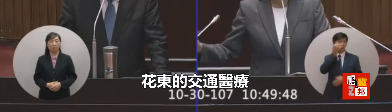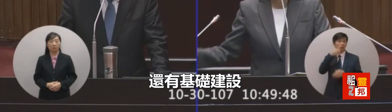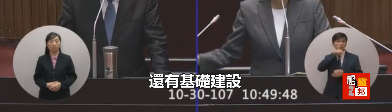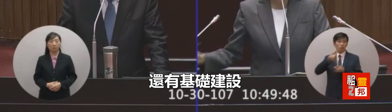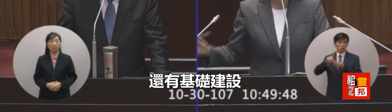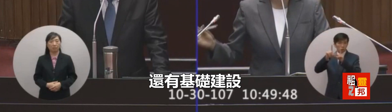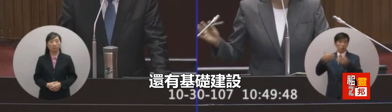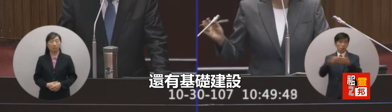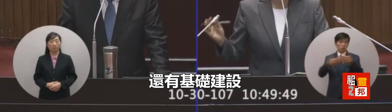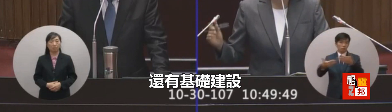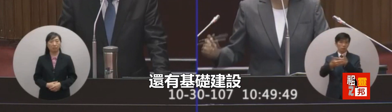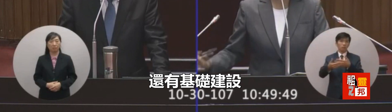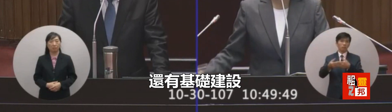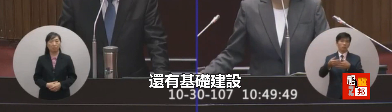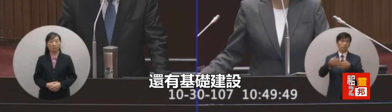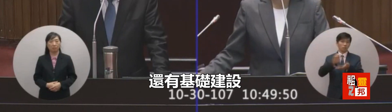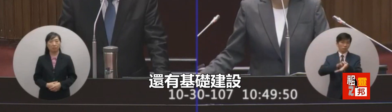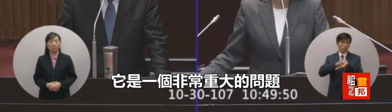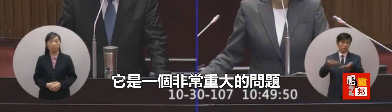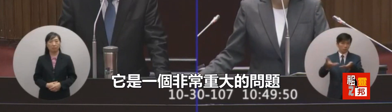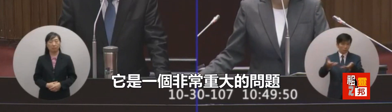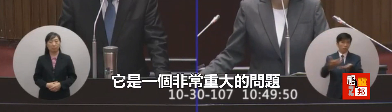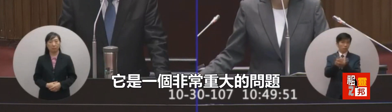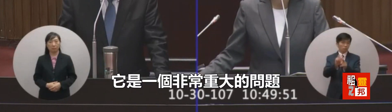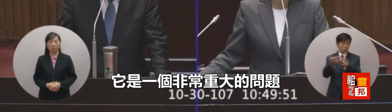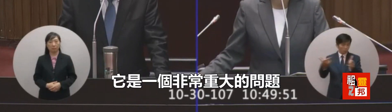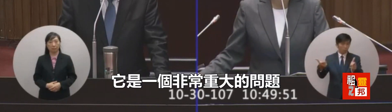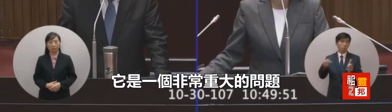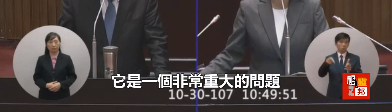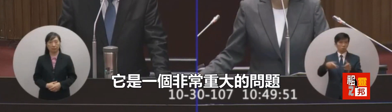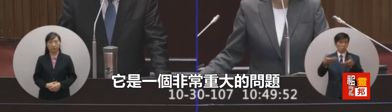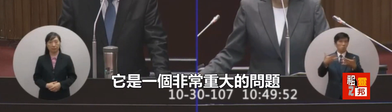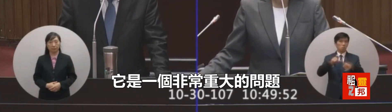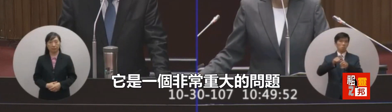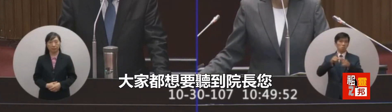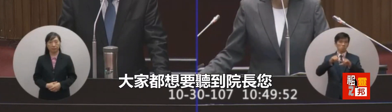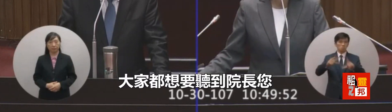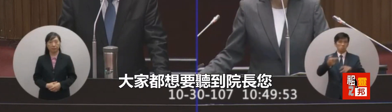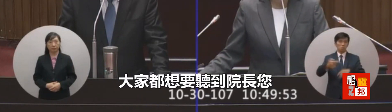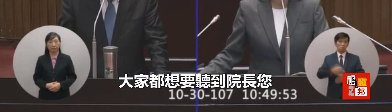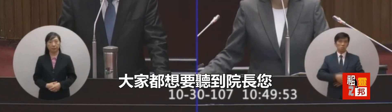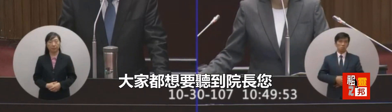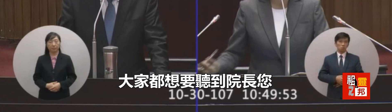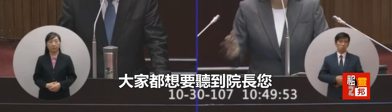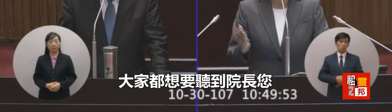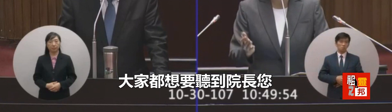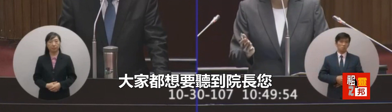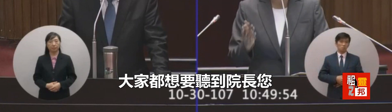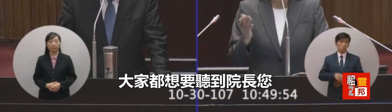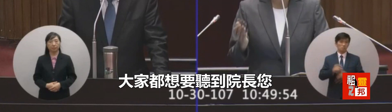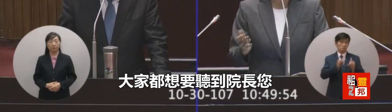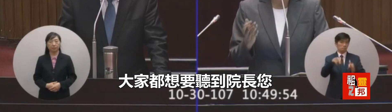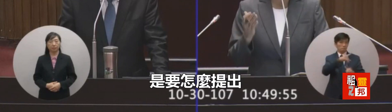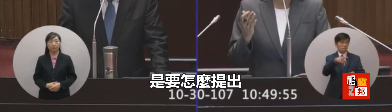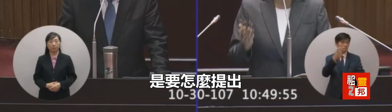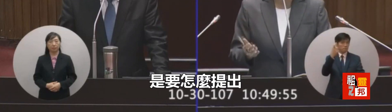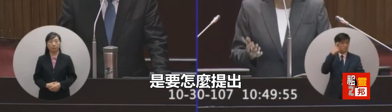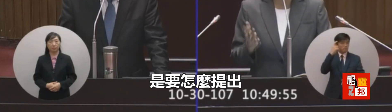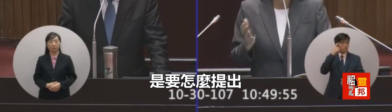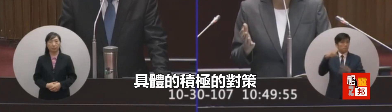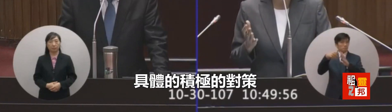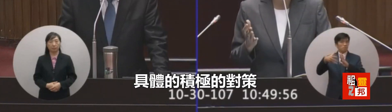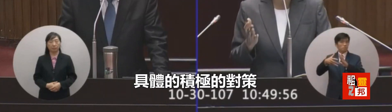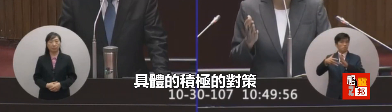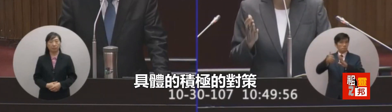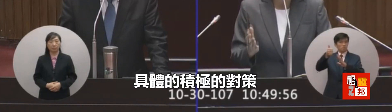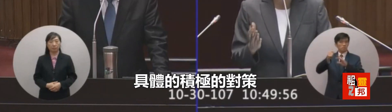疗还有基础建设，它是一个非常重大的问题，大家都想要听到院长您是要怎么提